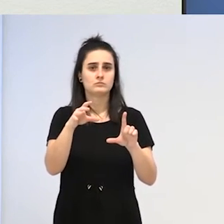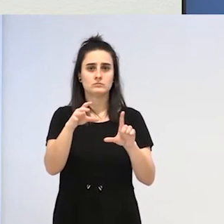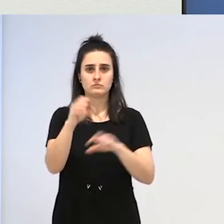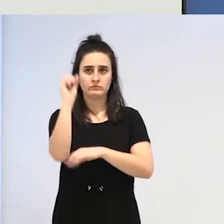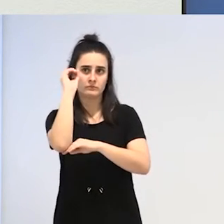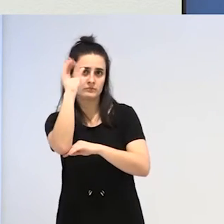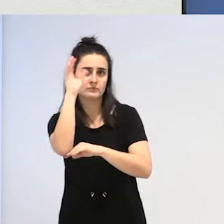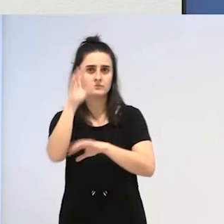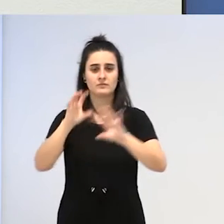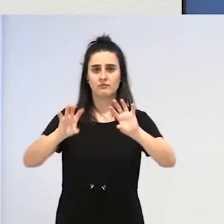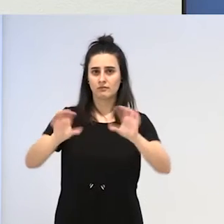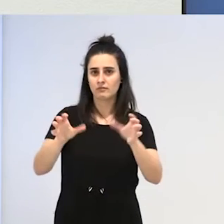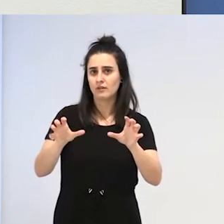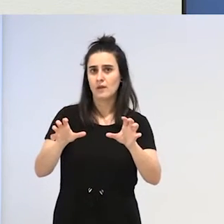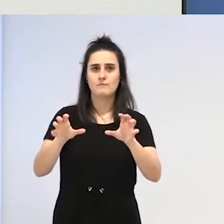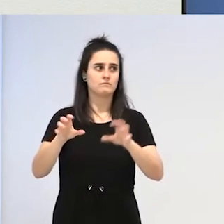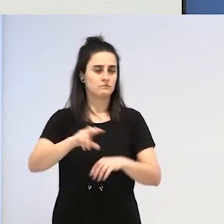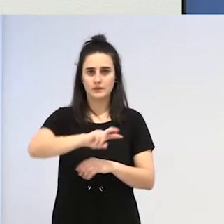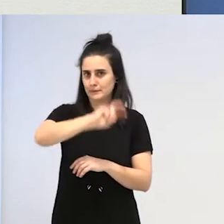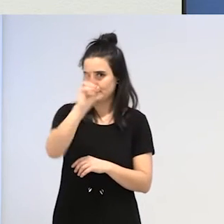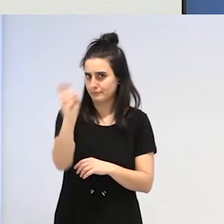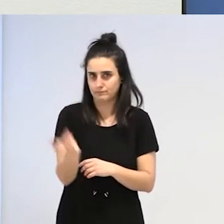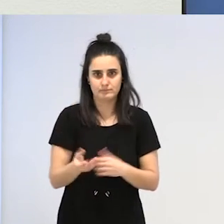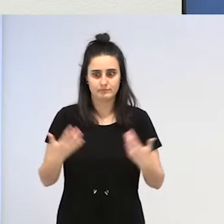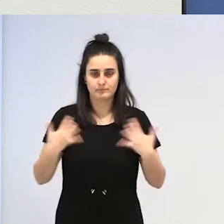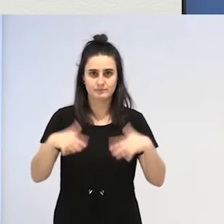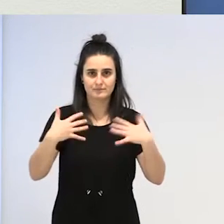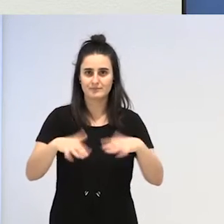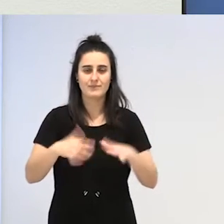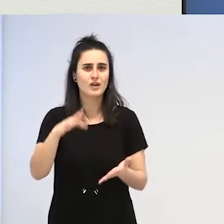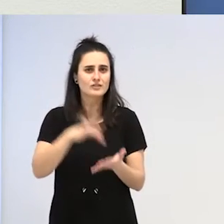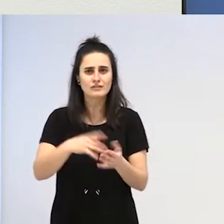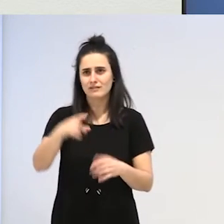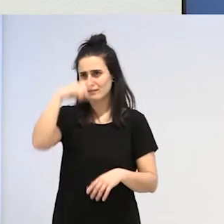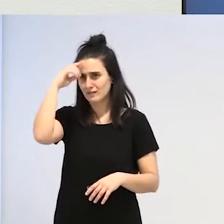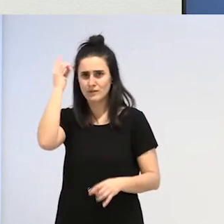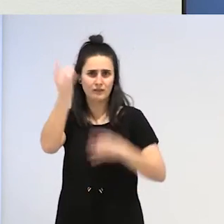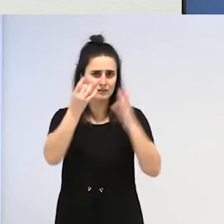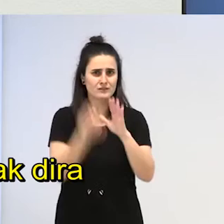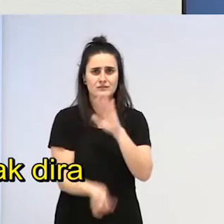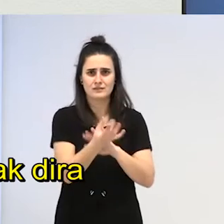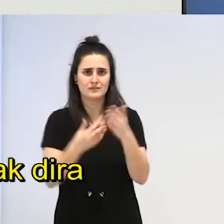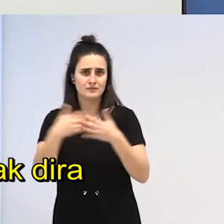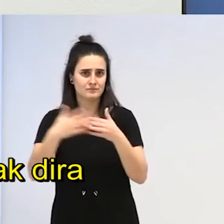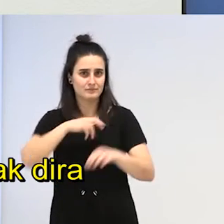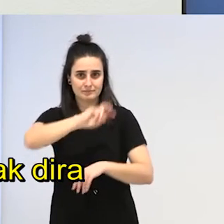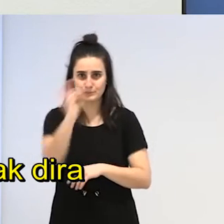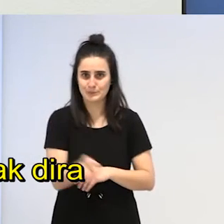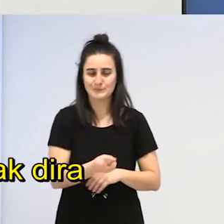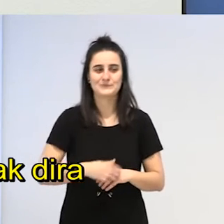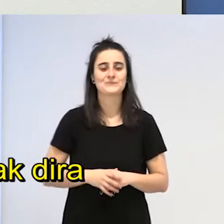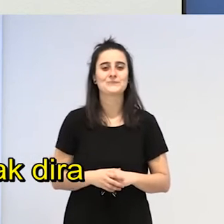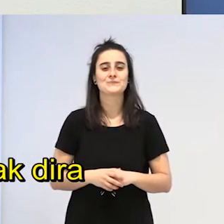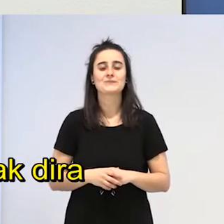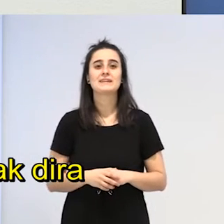mintzaldiak, irrati saioak ikusten duzue. Ekintzaile porrokatua. Baina,